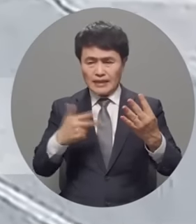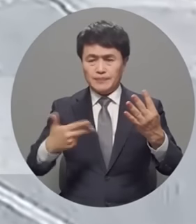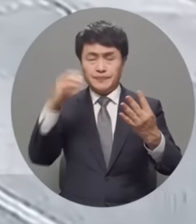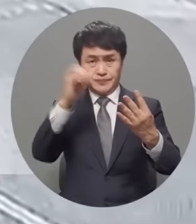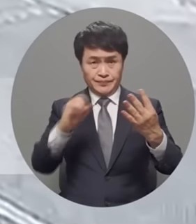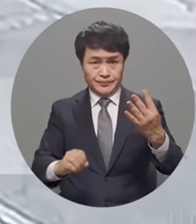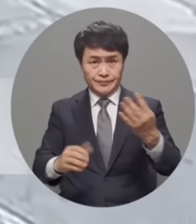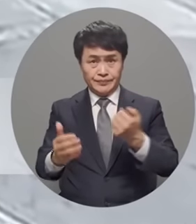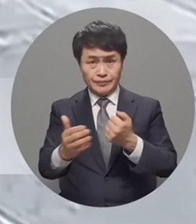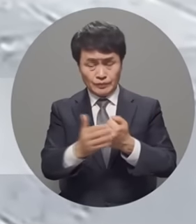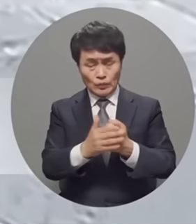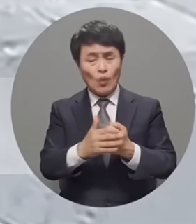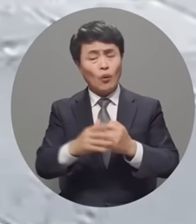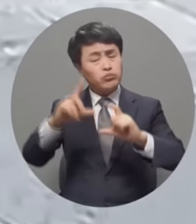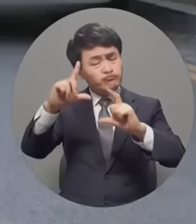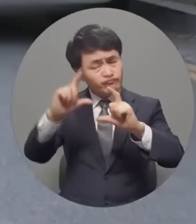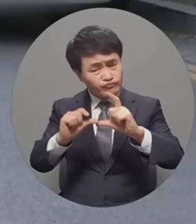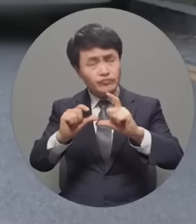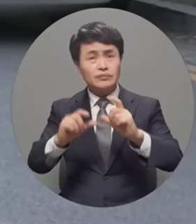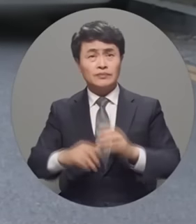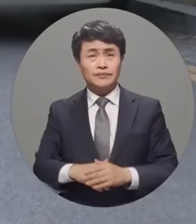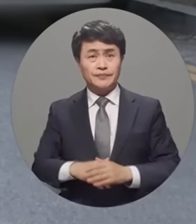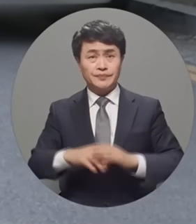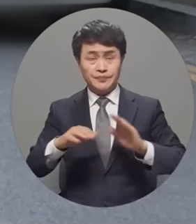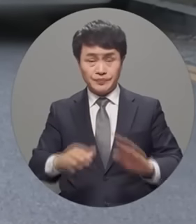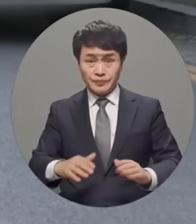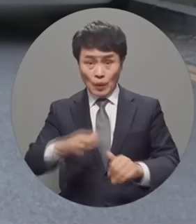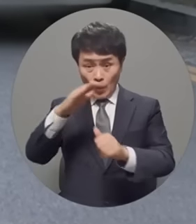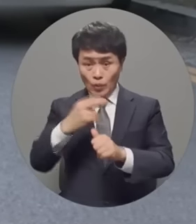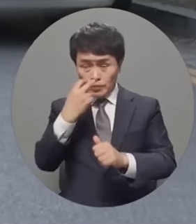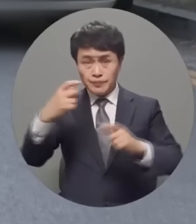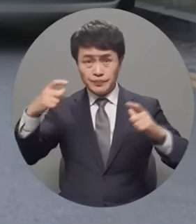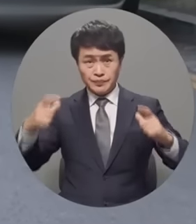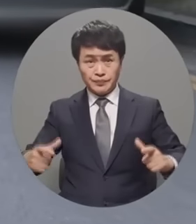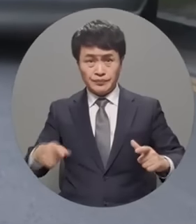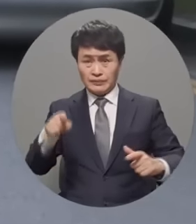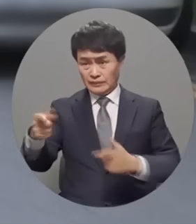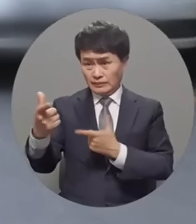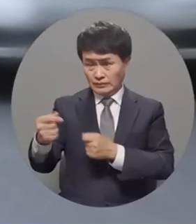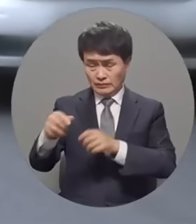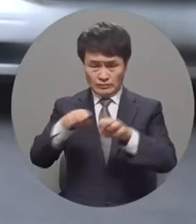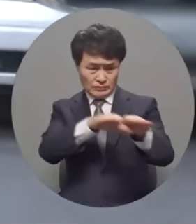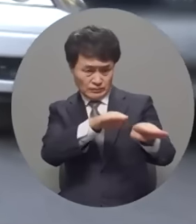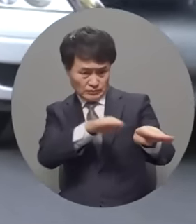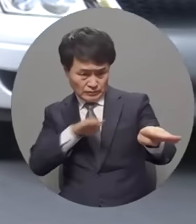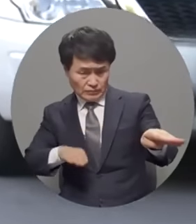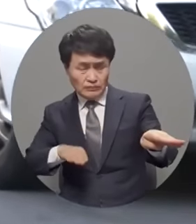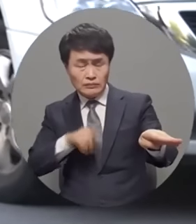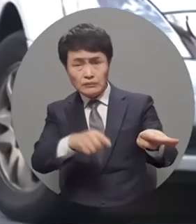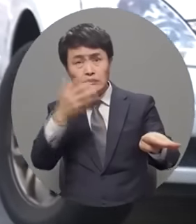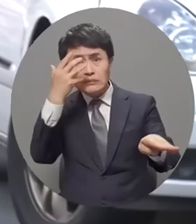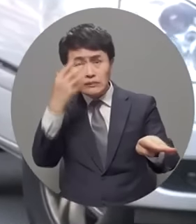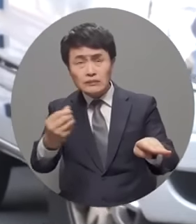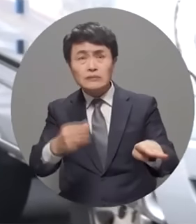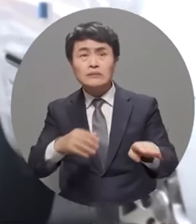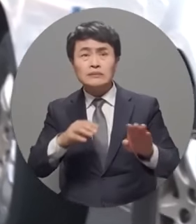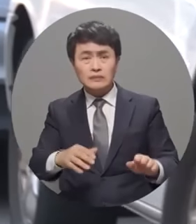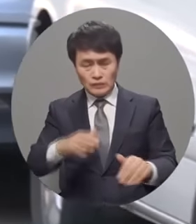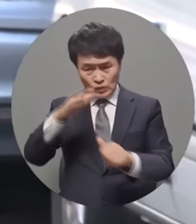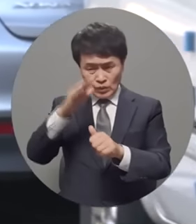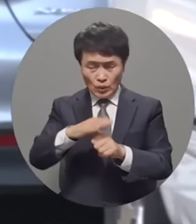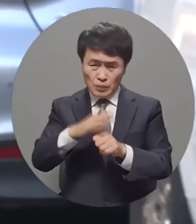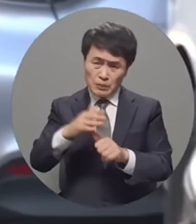그쳐 상대적으로 적었습니다. 어린이 보호구역이지만 이렇게 주정차된 차량들이 눈에 띄는데요. 아이들은